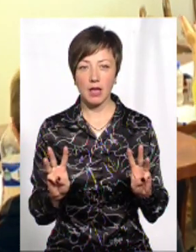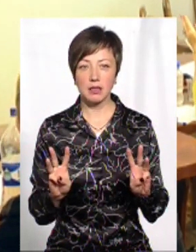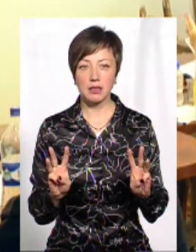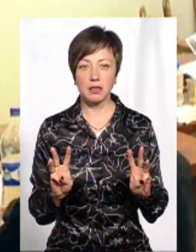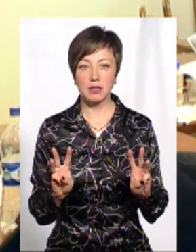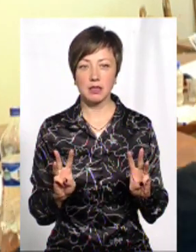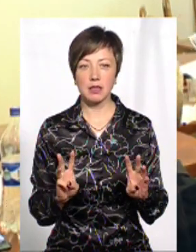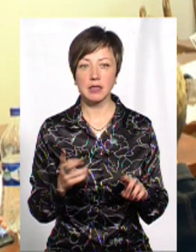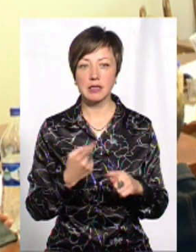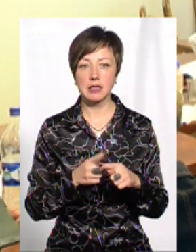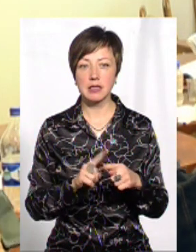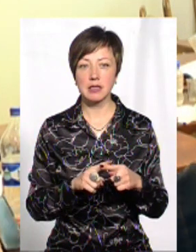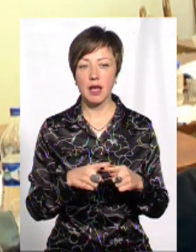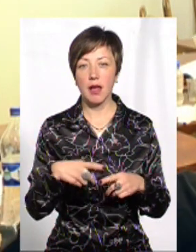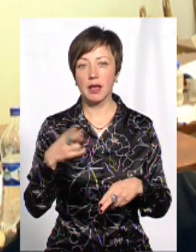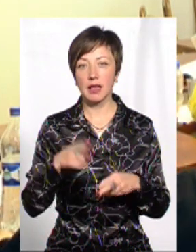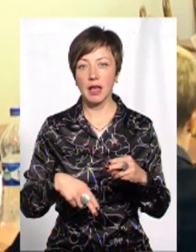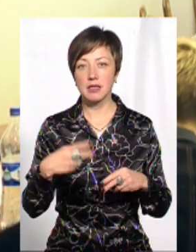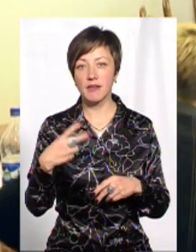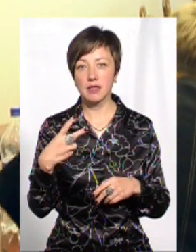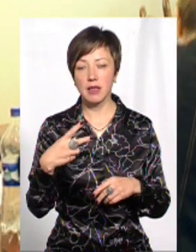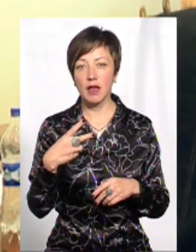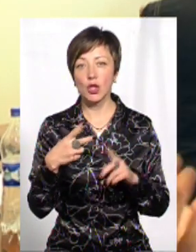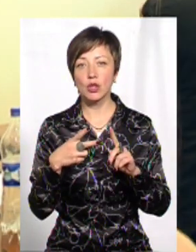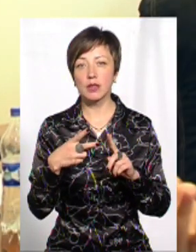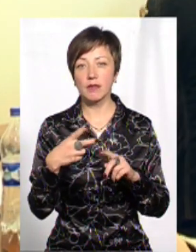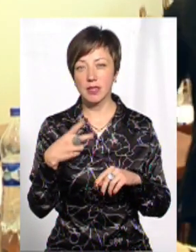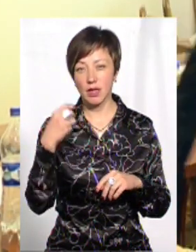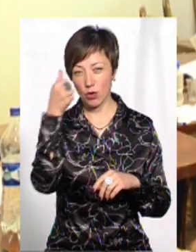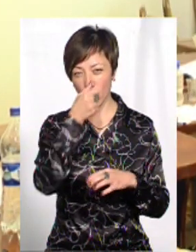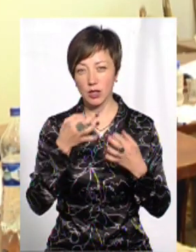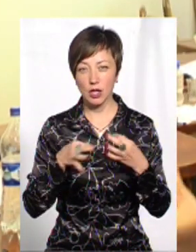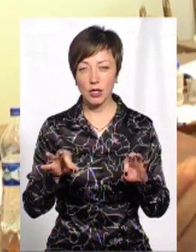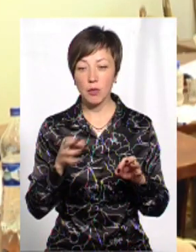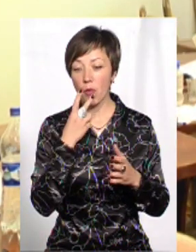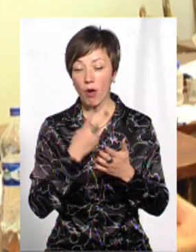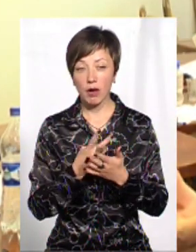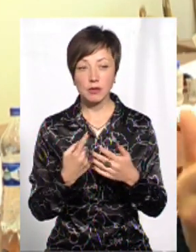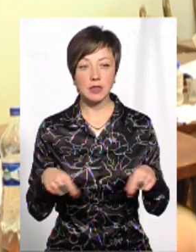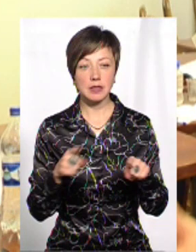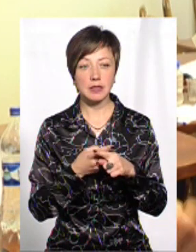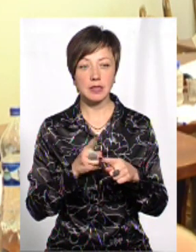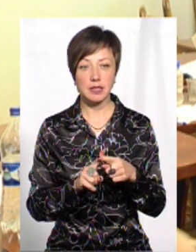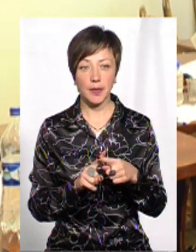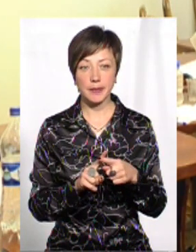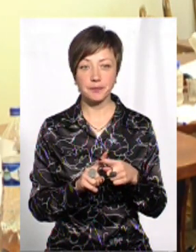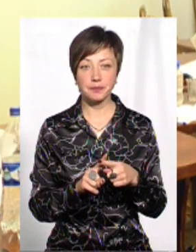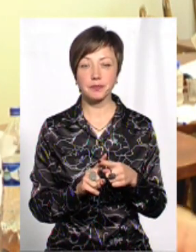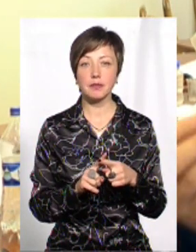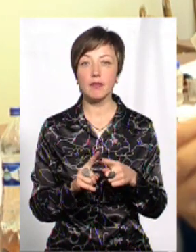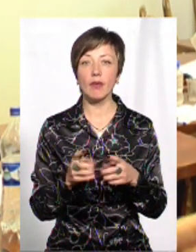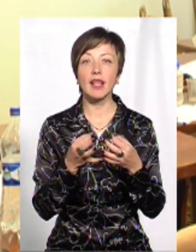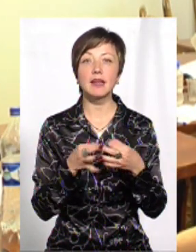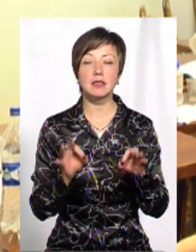десятиліття незалежності України, десь під кінець. І наразі, наскільки показують цей ліберальність цього законодавства,